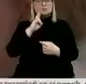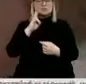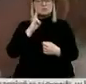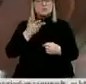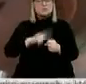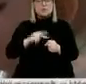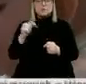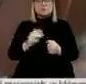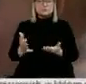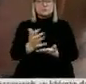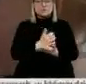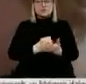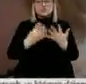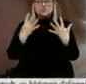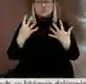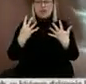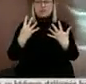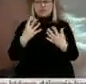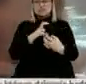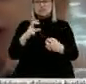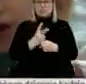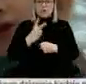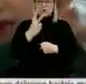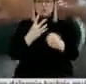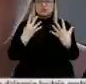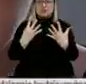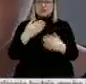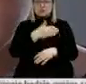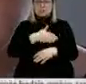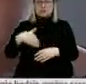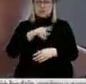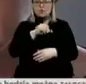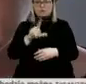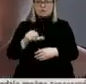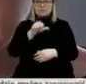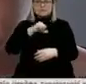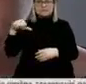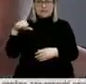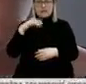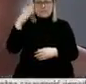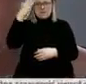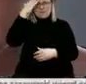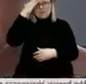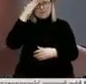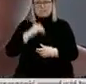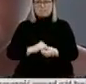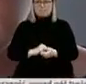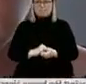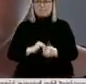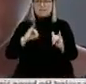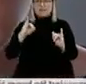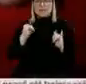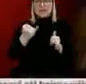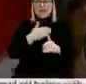zebrać 9 milionów czy ponad 9 milionów złotych. Sama sobie zdaję sprawę, jaki my